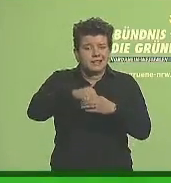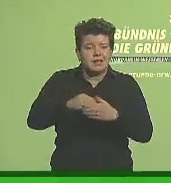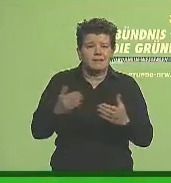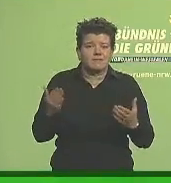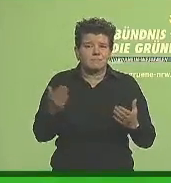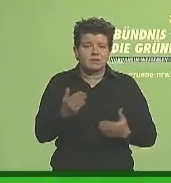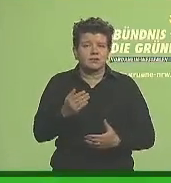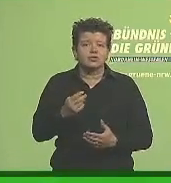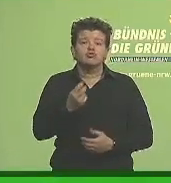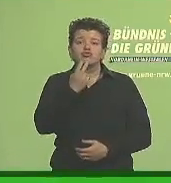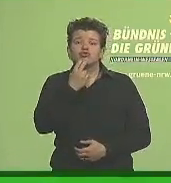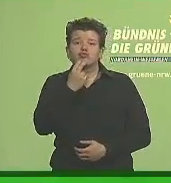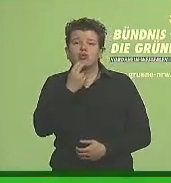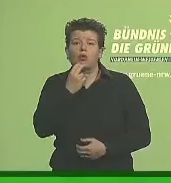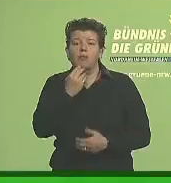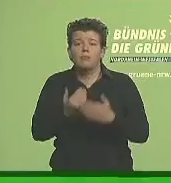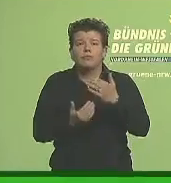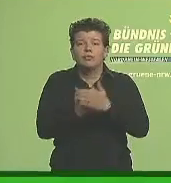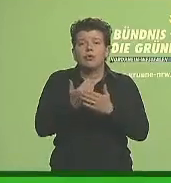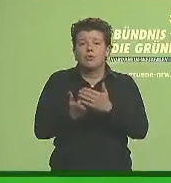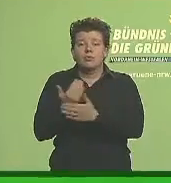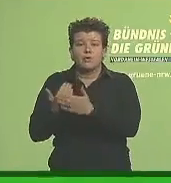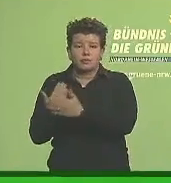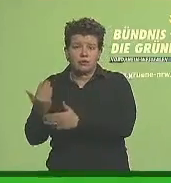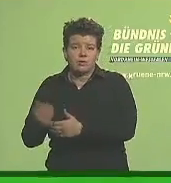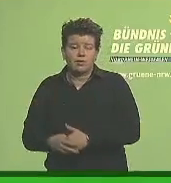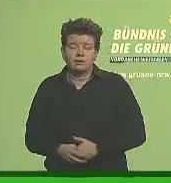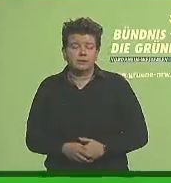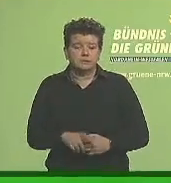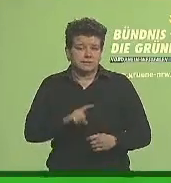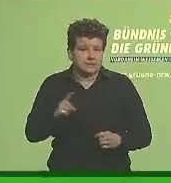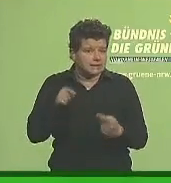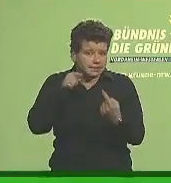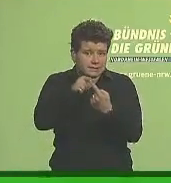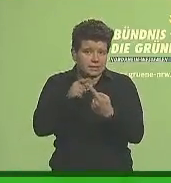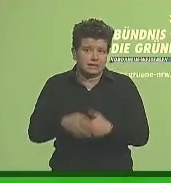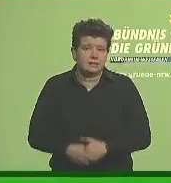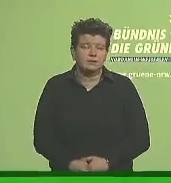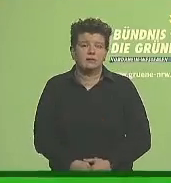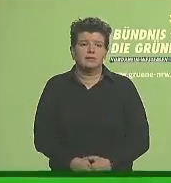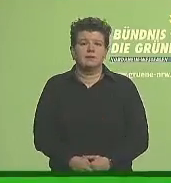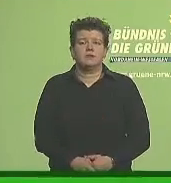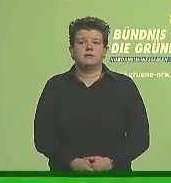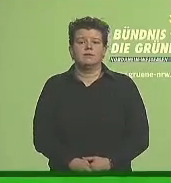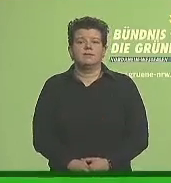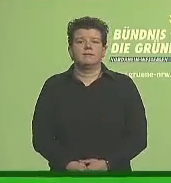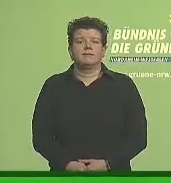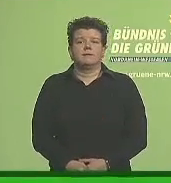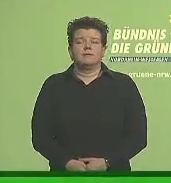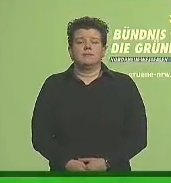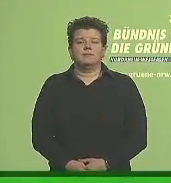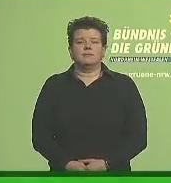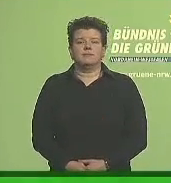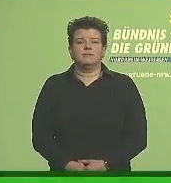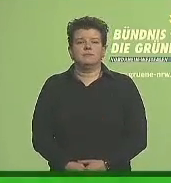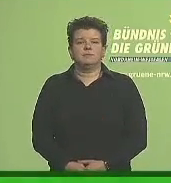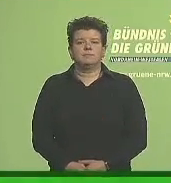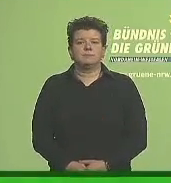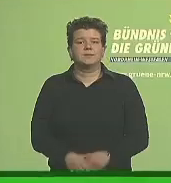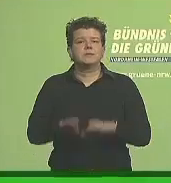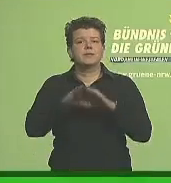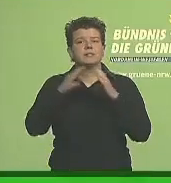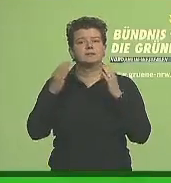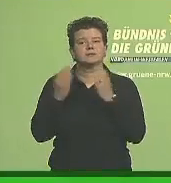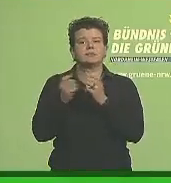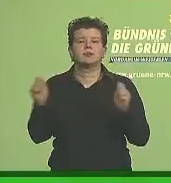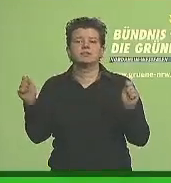Strom anders herzustellen, sondern es geht um eine gesamtgesellschaftliche Aufgabe, eine historische Aufgabe. Wir stehen an